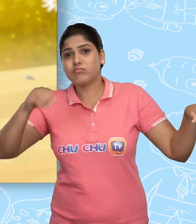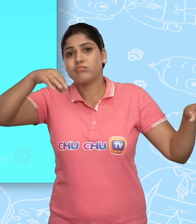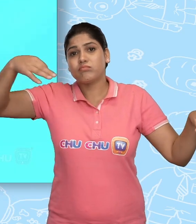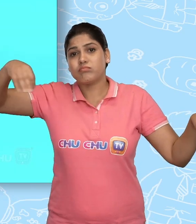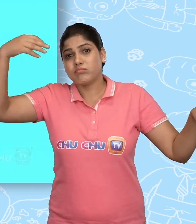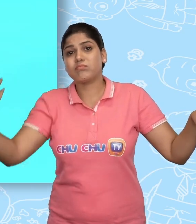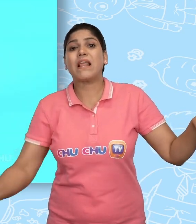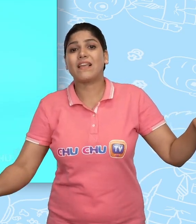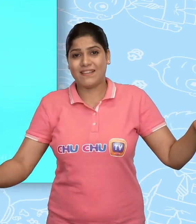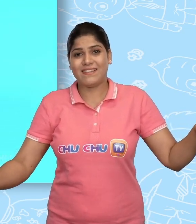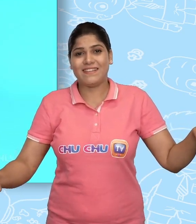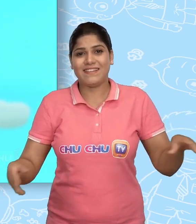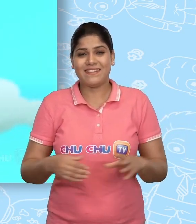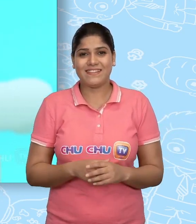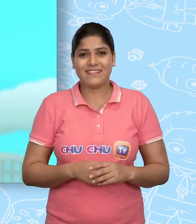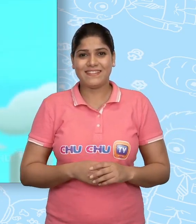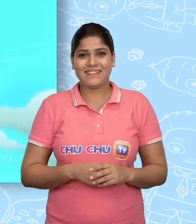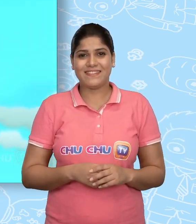से उड़कर जा रही होगी।